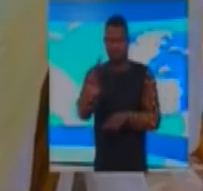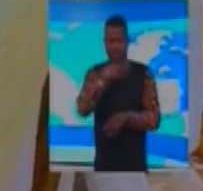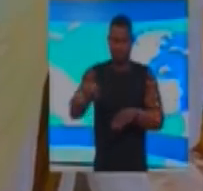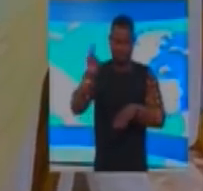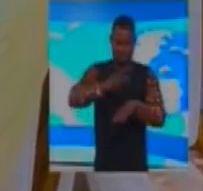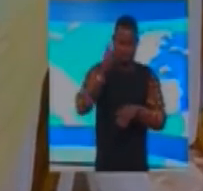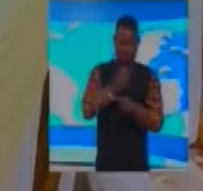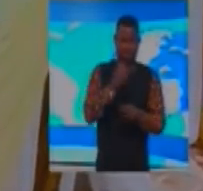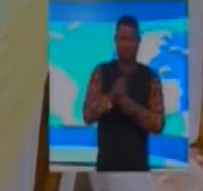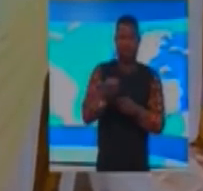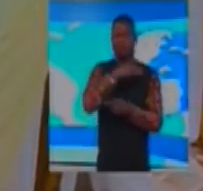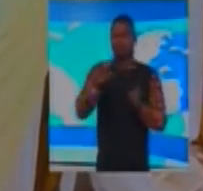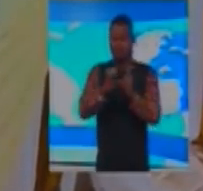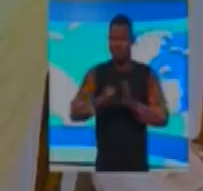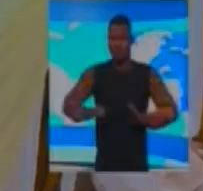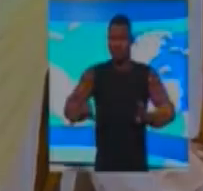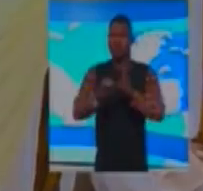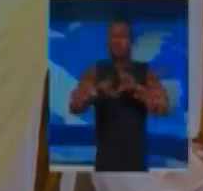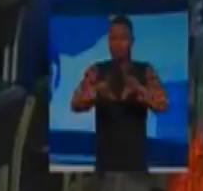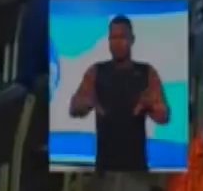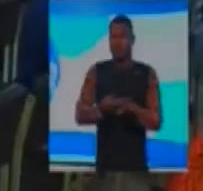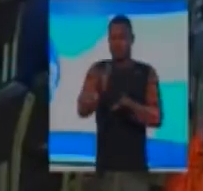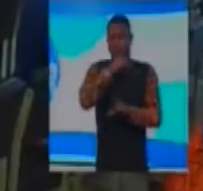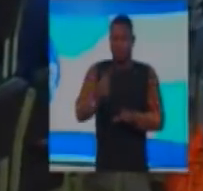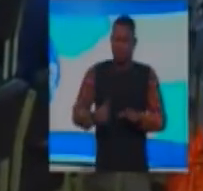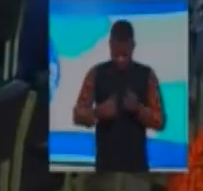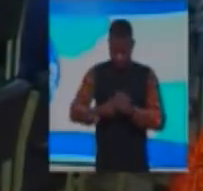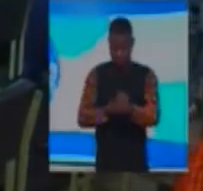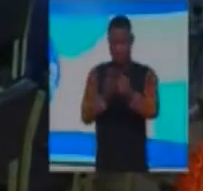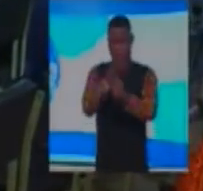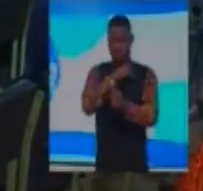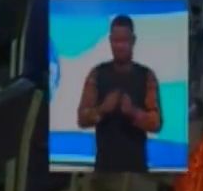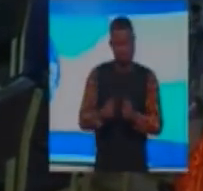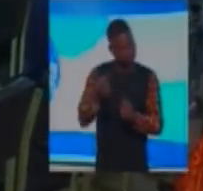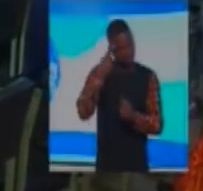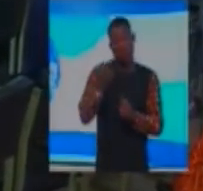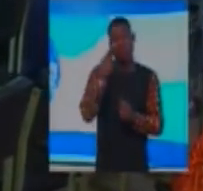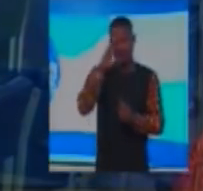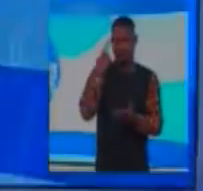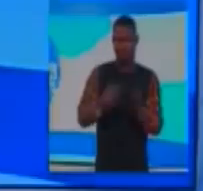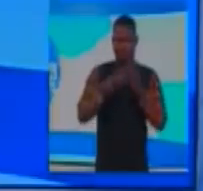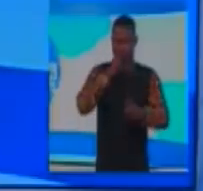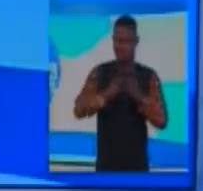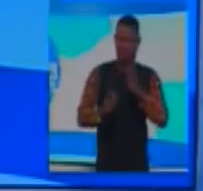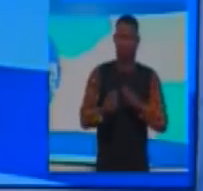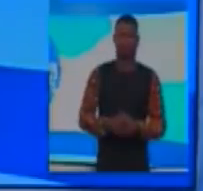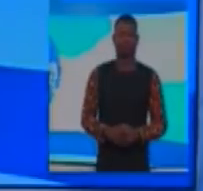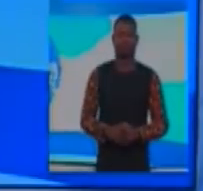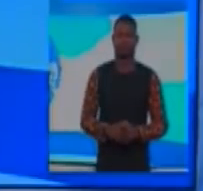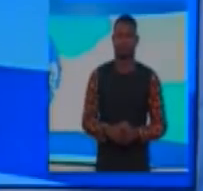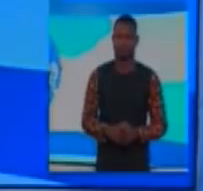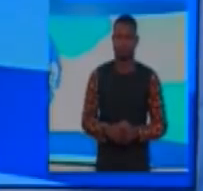en place des comités locaux de suivi et d'évaluation des désagréments causés par les travaux.